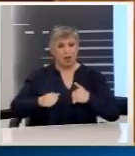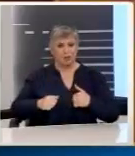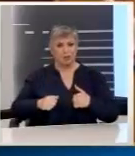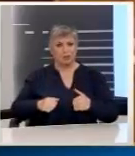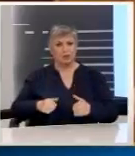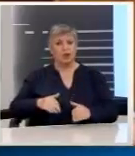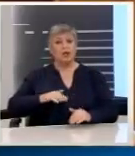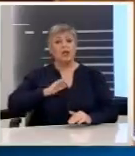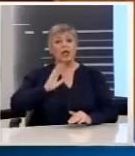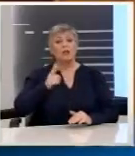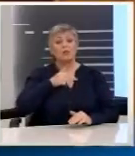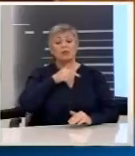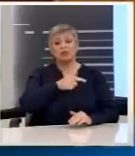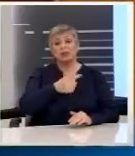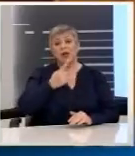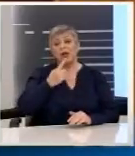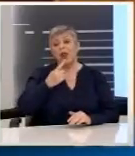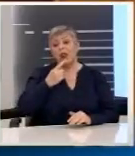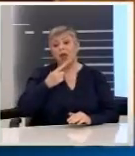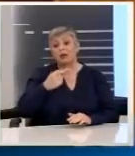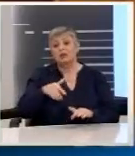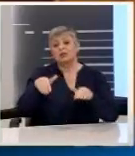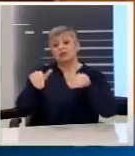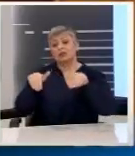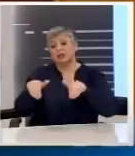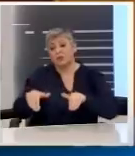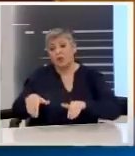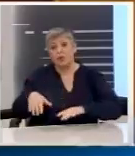σας απέναντι στη δικαιοσύνη είναι αλακάρτ?